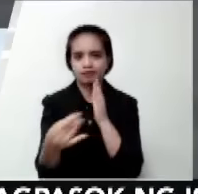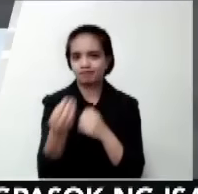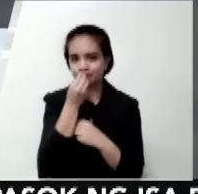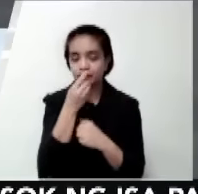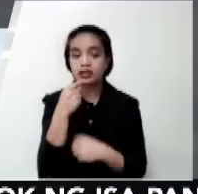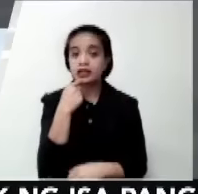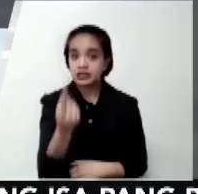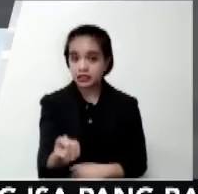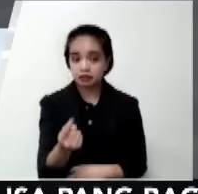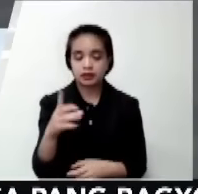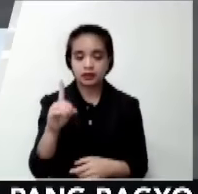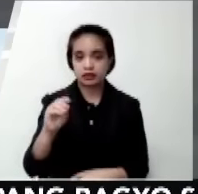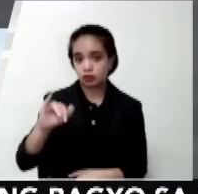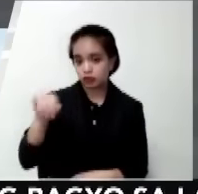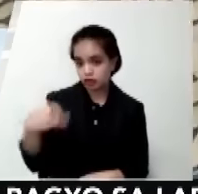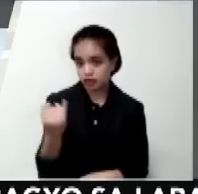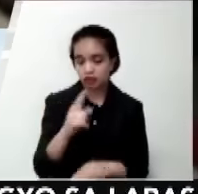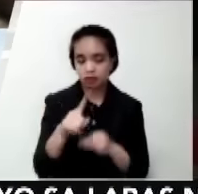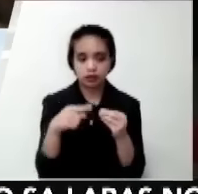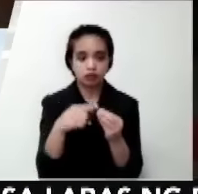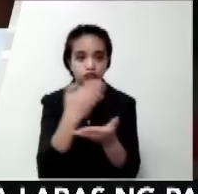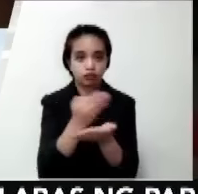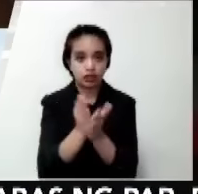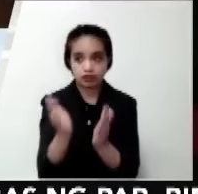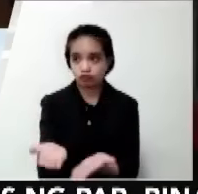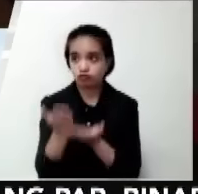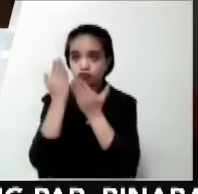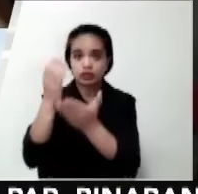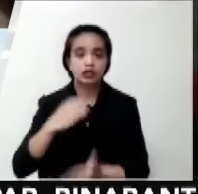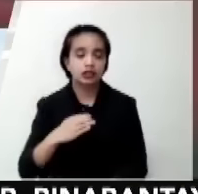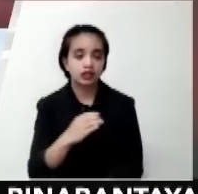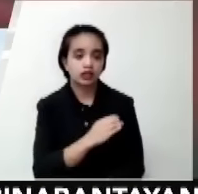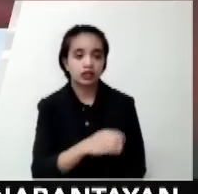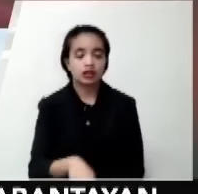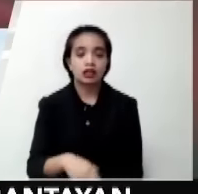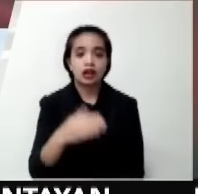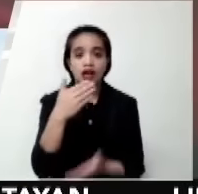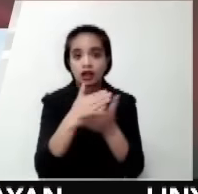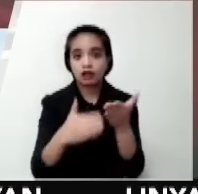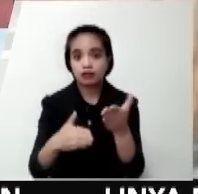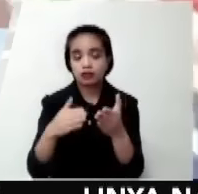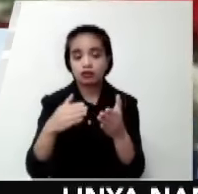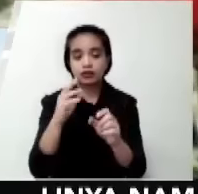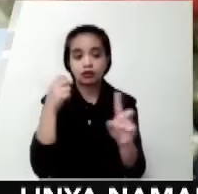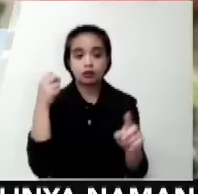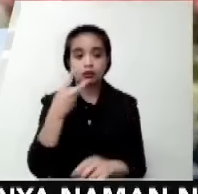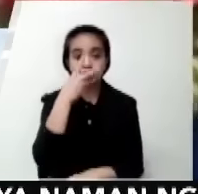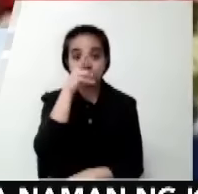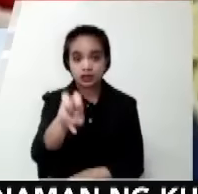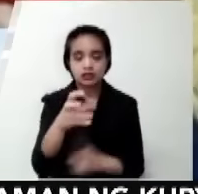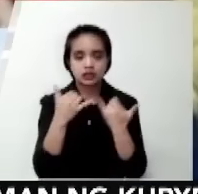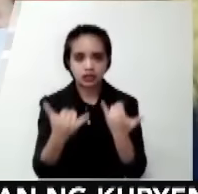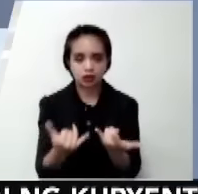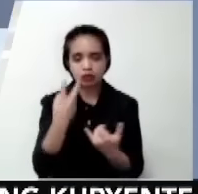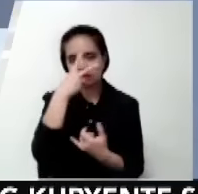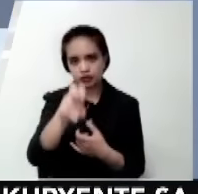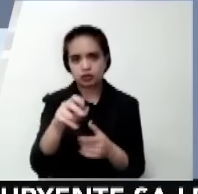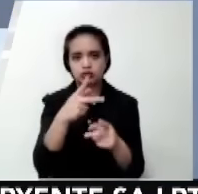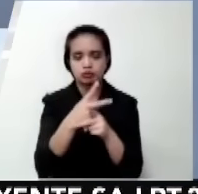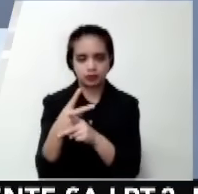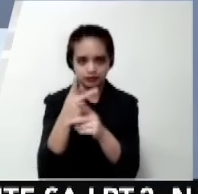Justice sa pagdinig ng budget nito sa Kamara na kalahati sa mga testigo laban kay Quibuloy ay nasa ilalim na ng Witness Protection